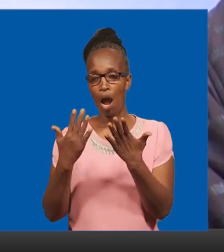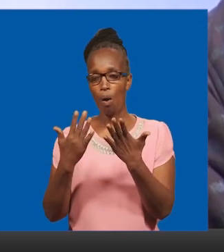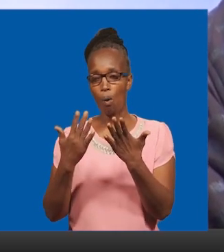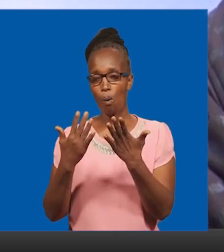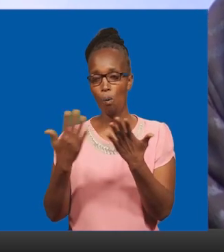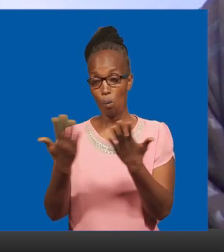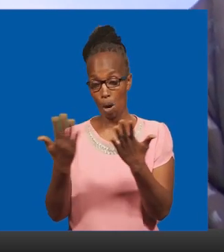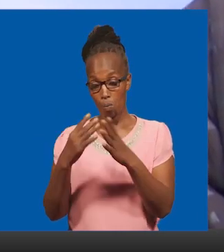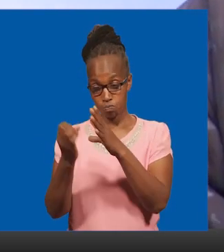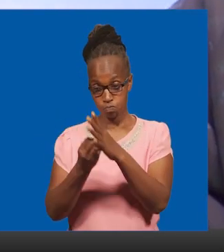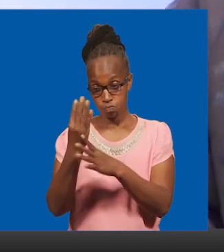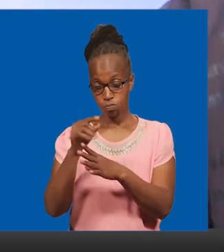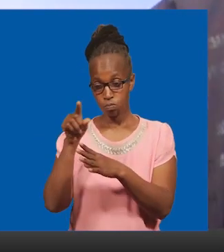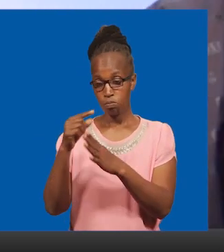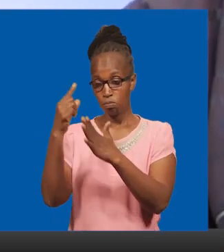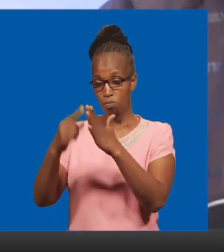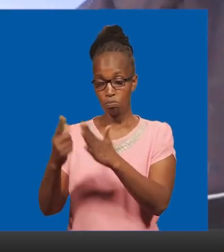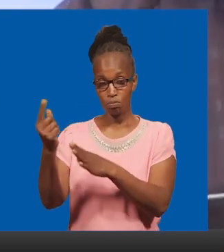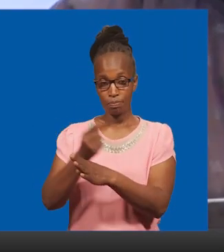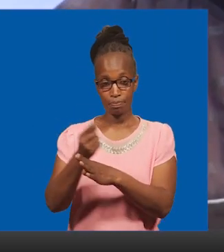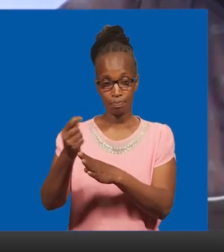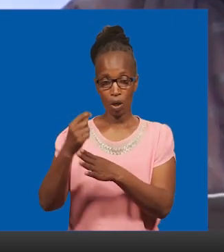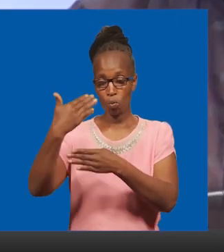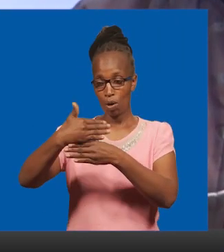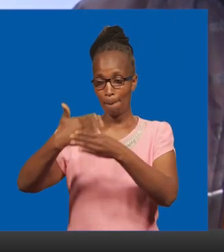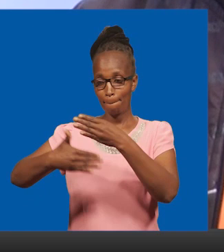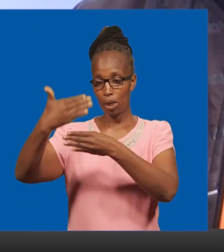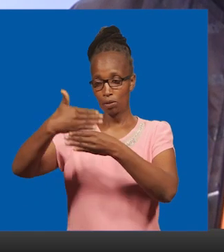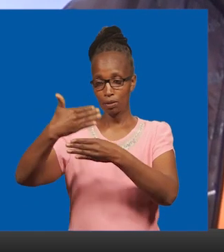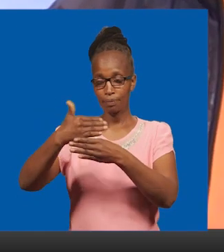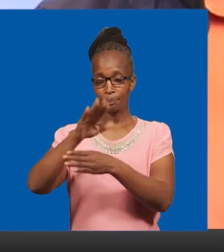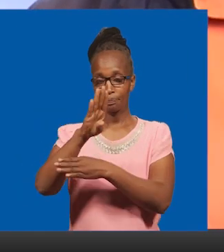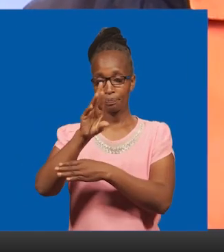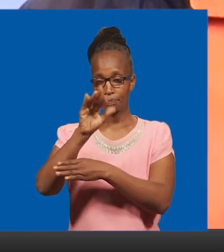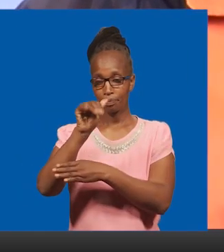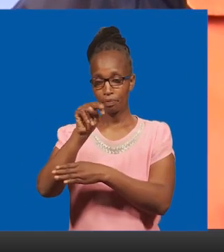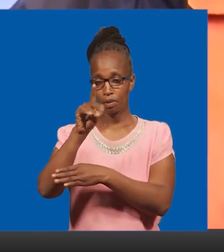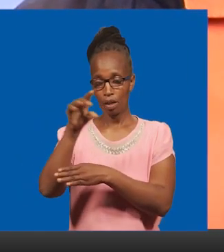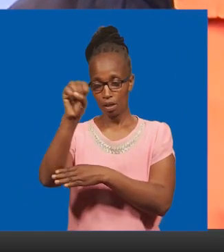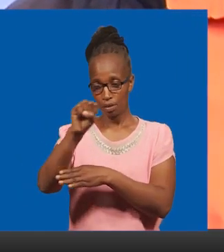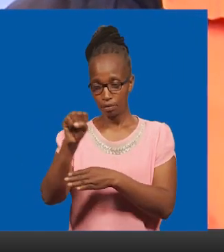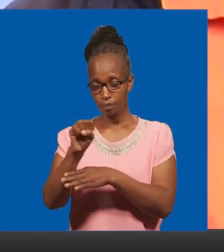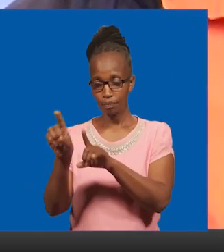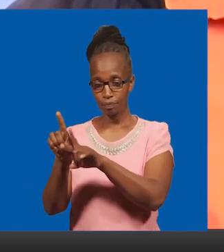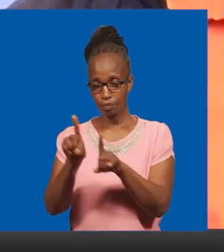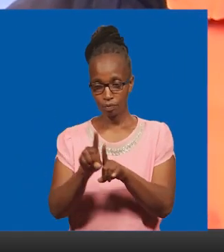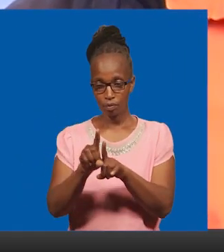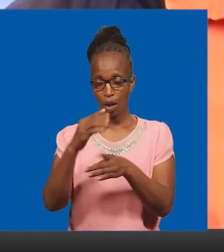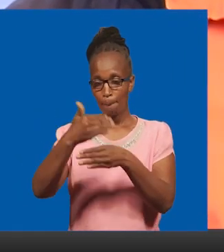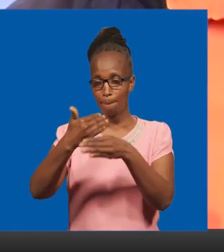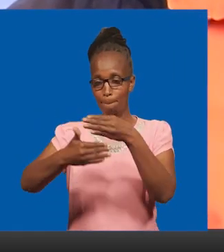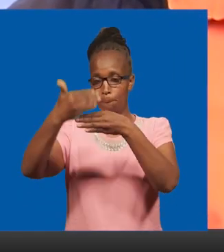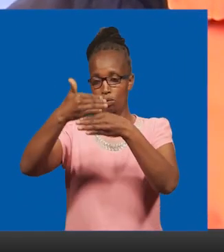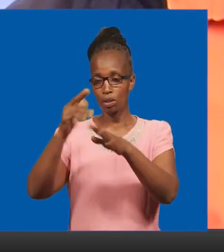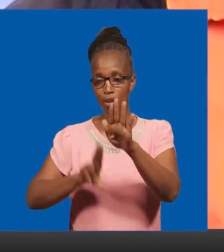where ideas grow. So this is what we do. We train, we build brands, we market brands,